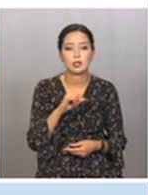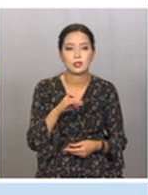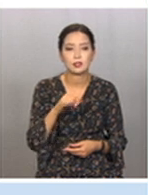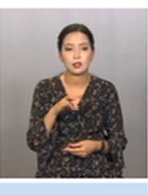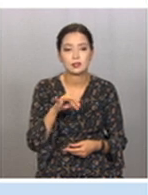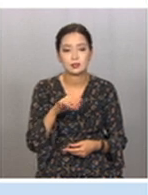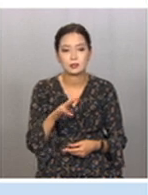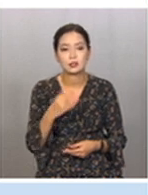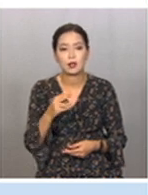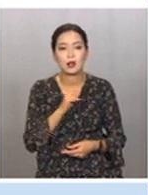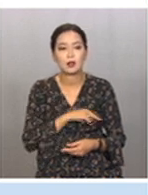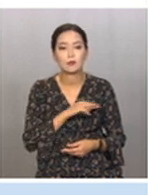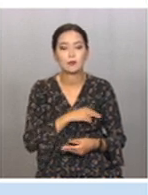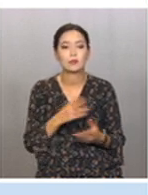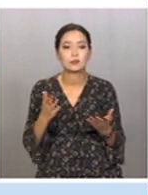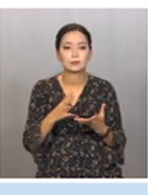қызметін бағалаңыз.